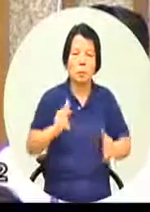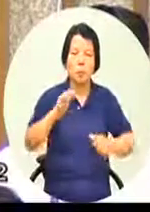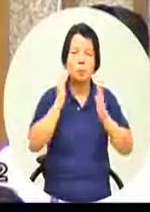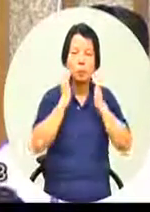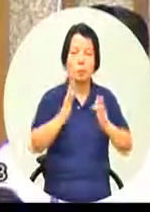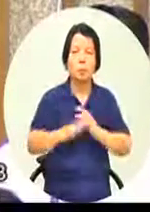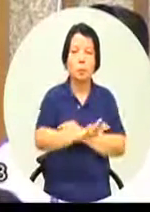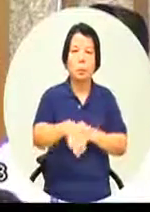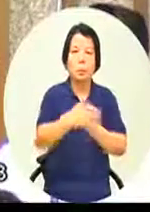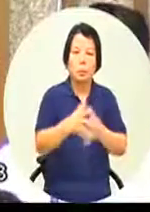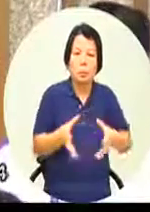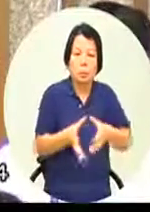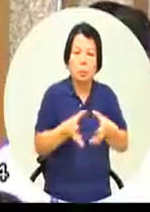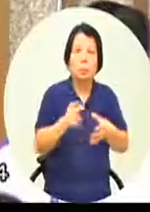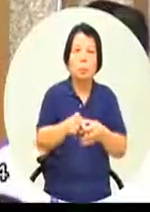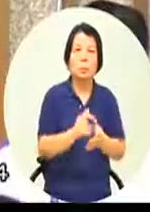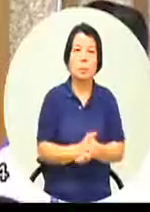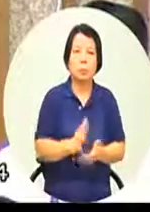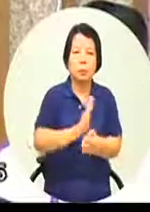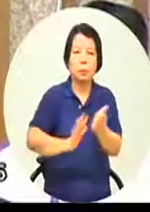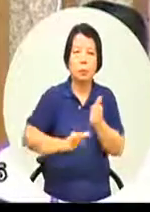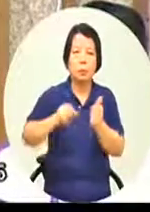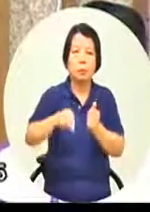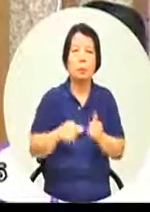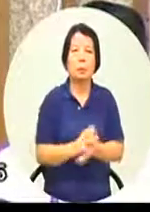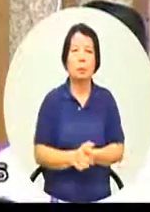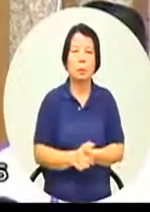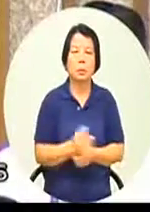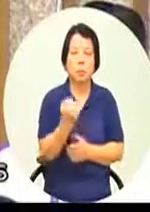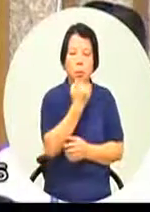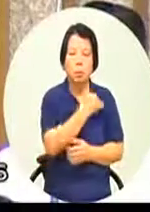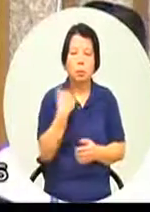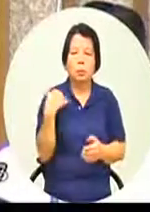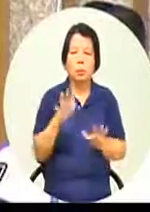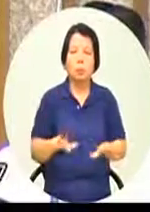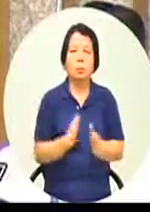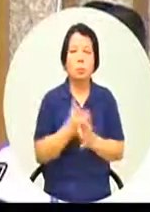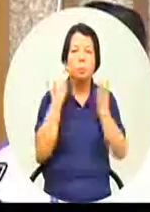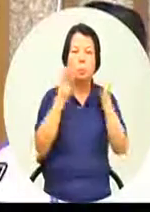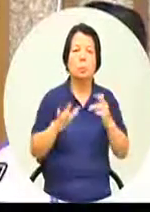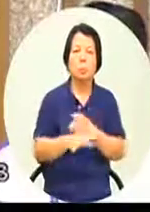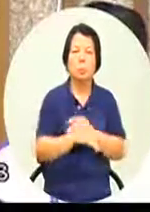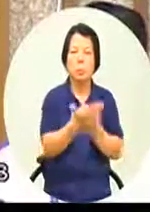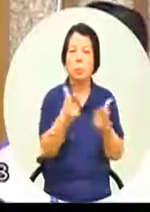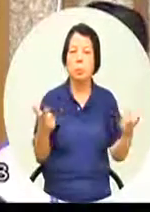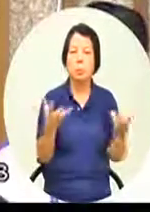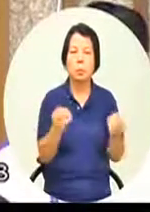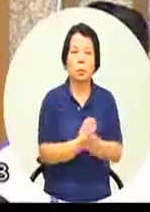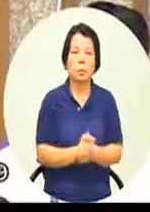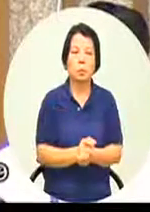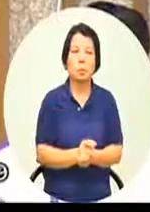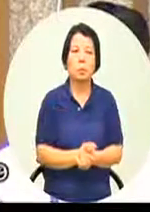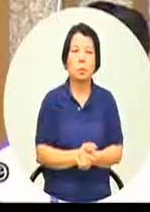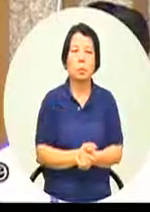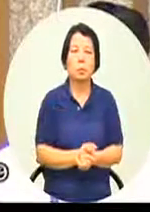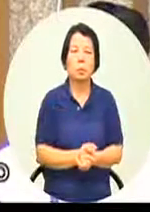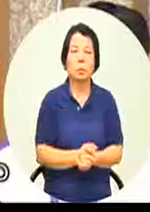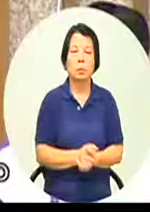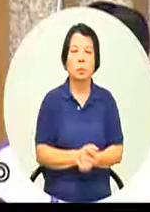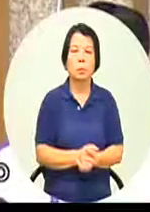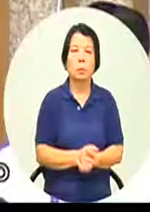中的情况之下，导致现在的可能我们在市场不够多元啊，出现了一个有一些